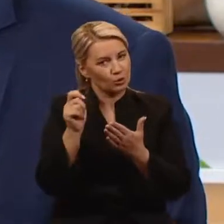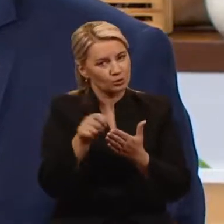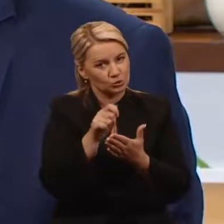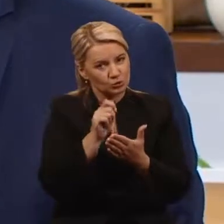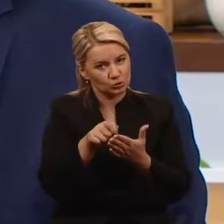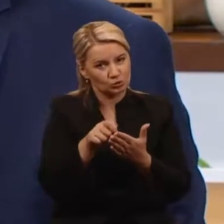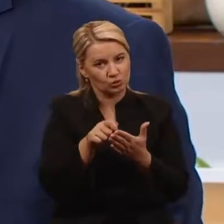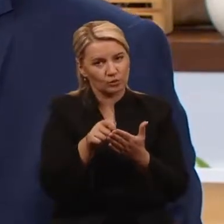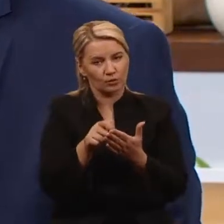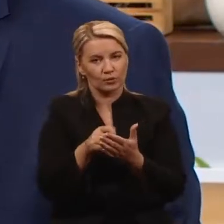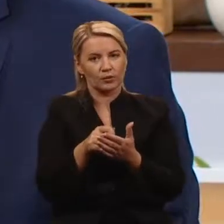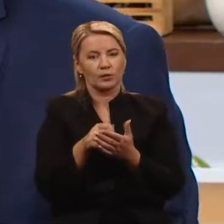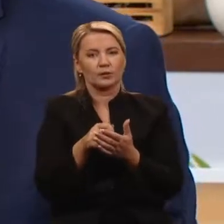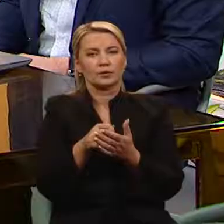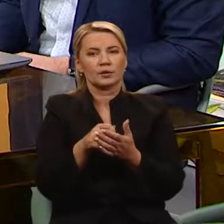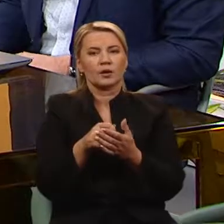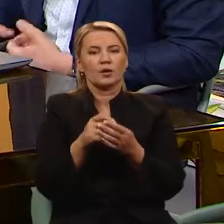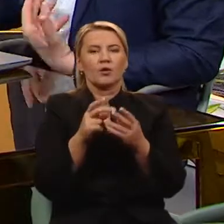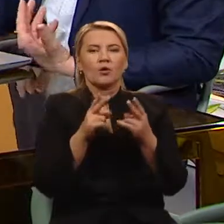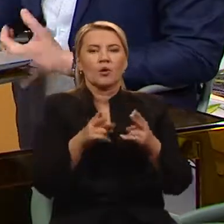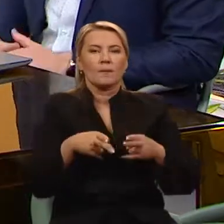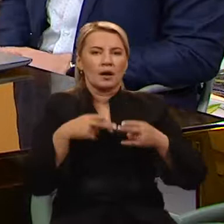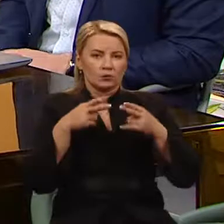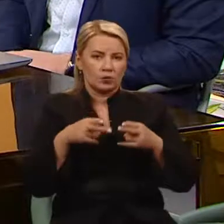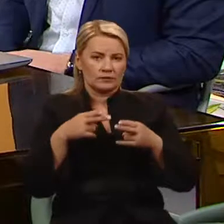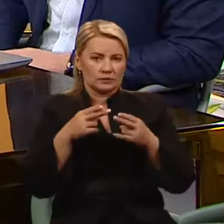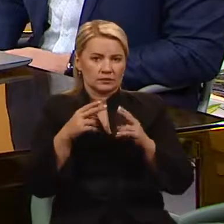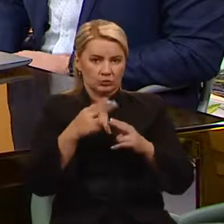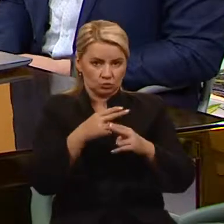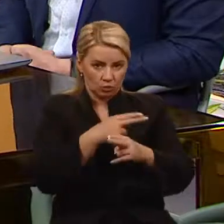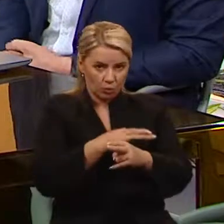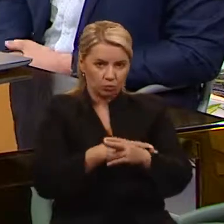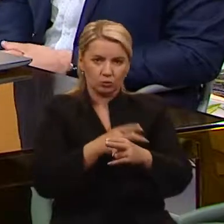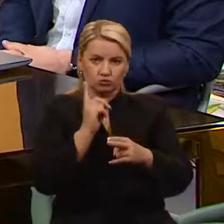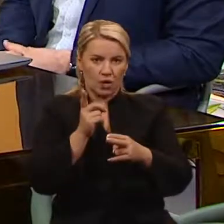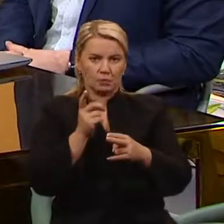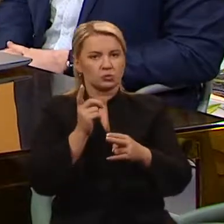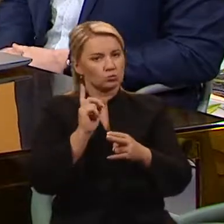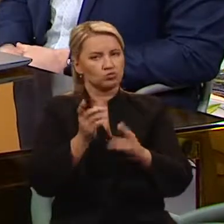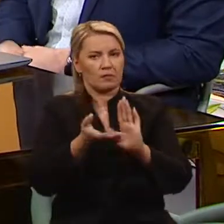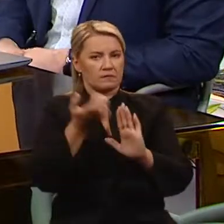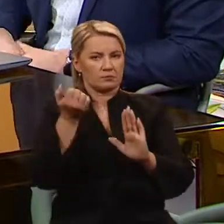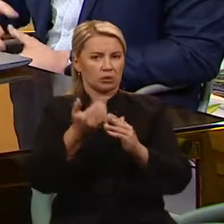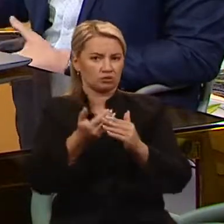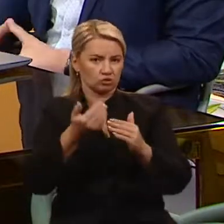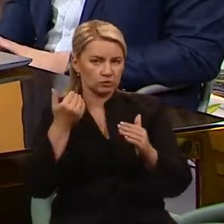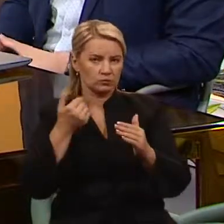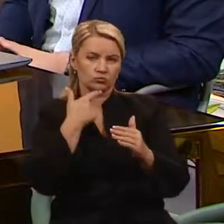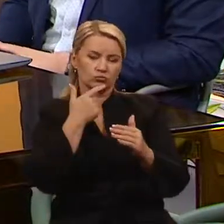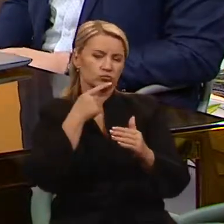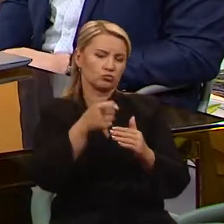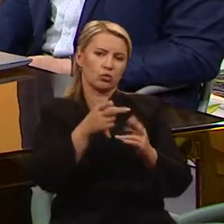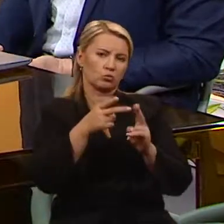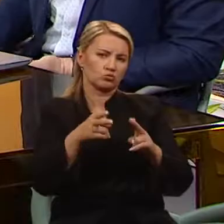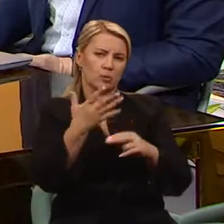ta potřeba vlastně schválení opatrovnického soudu, takže ty peníze lze vybrat dříve i na to dítě, takže i tam lze spořit třeba v nějakém